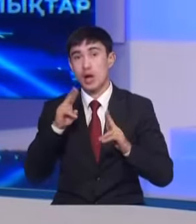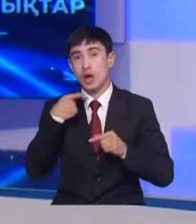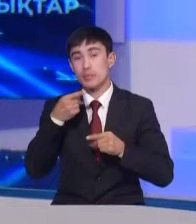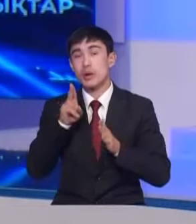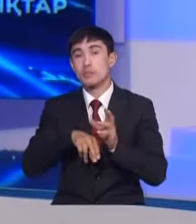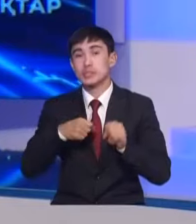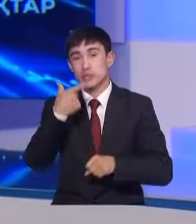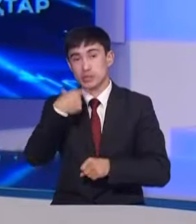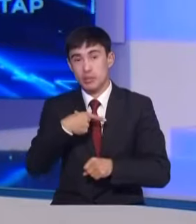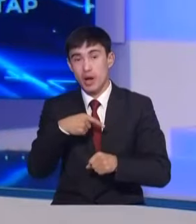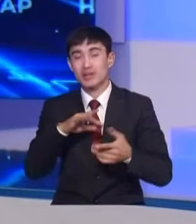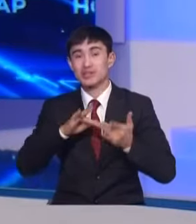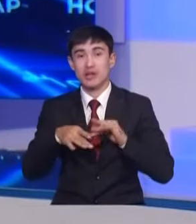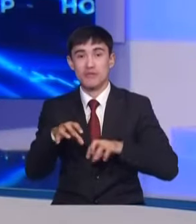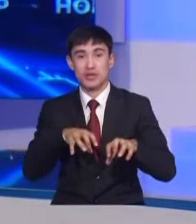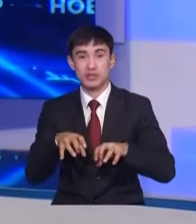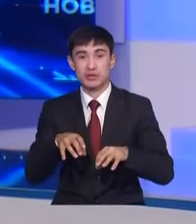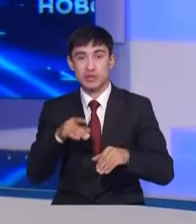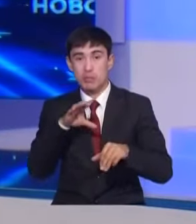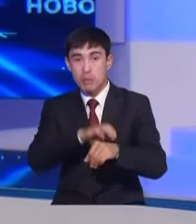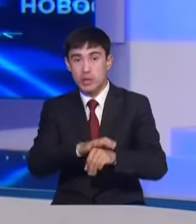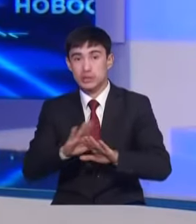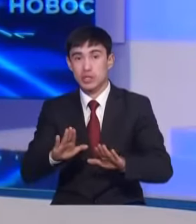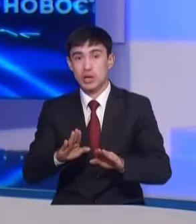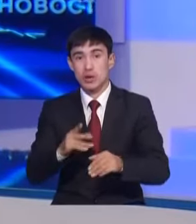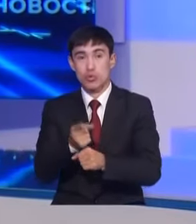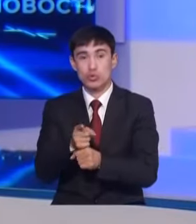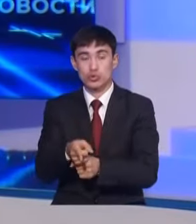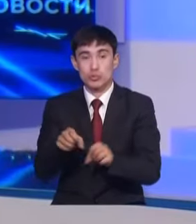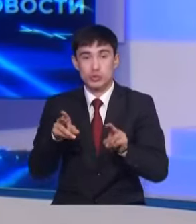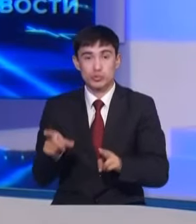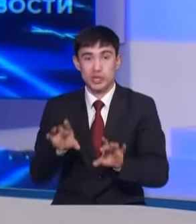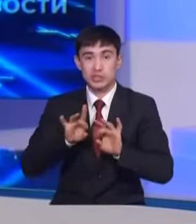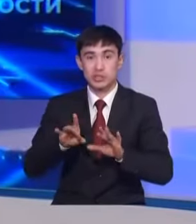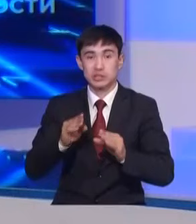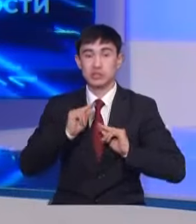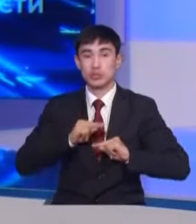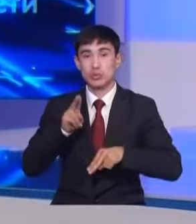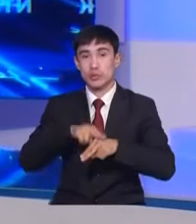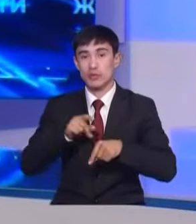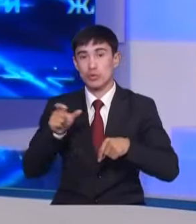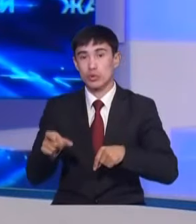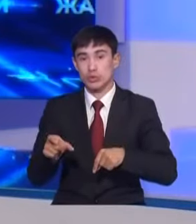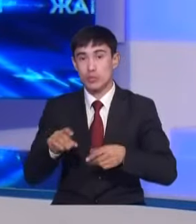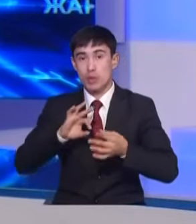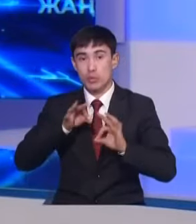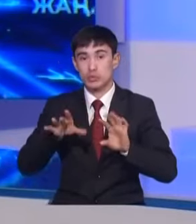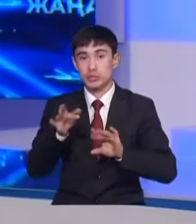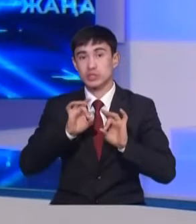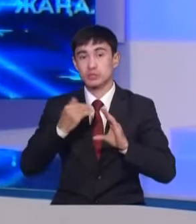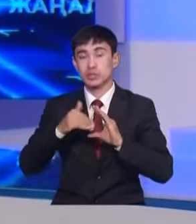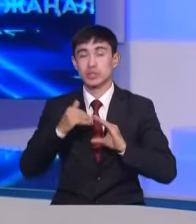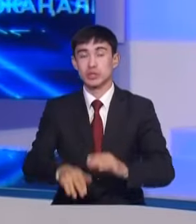обезопасить себя от сетей аферистов и не попасться на удочку преступников рассказали сотрудники правоохранительных органов